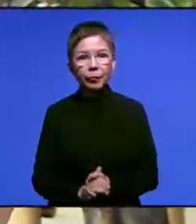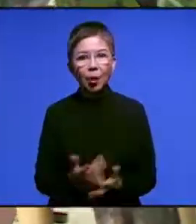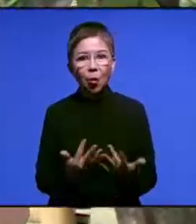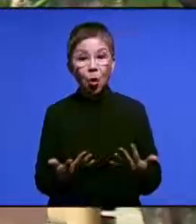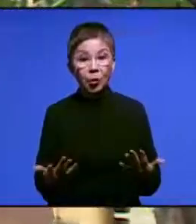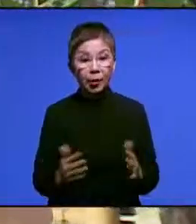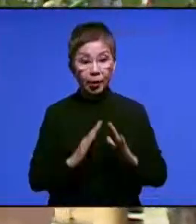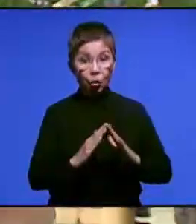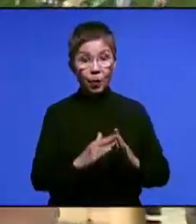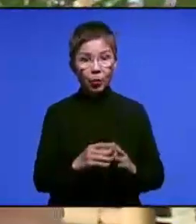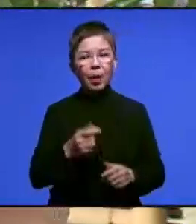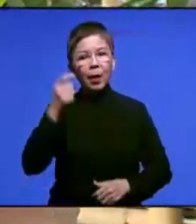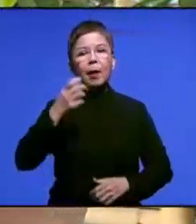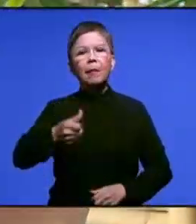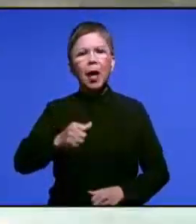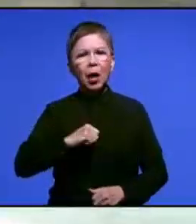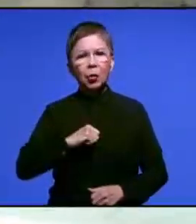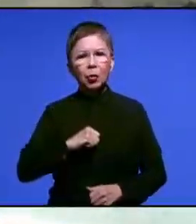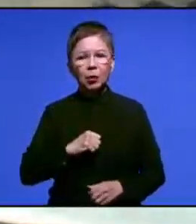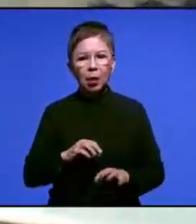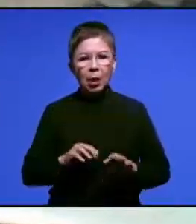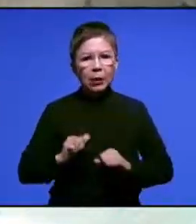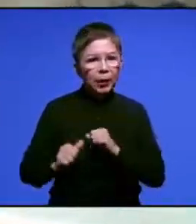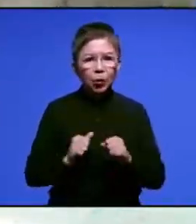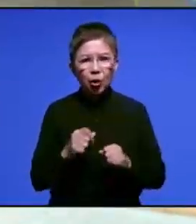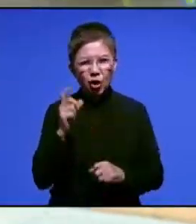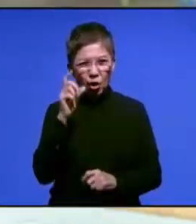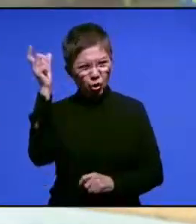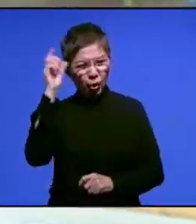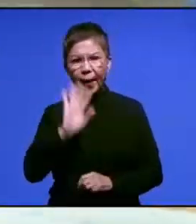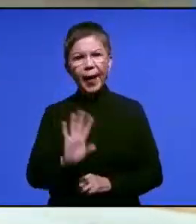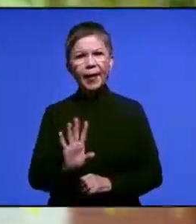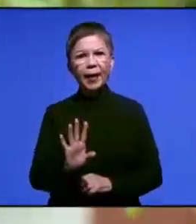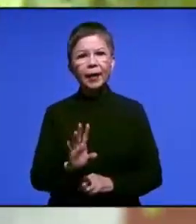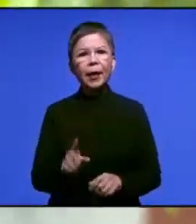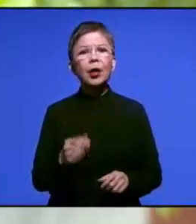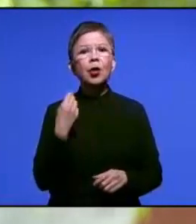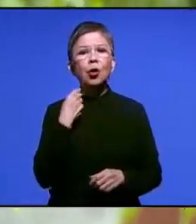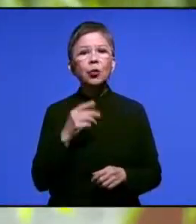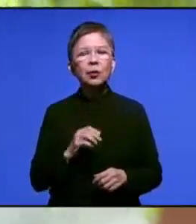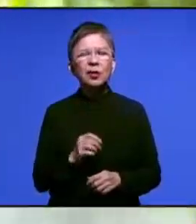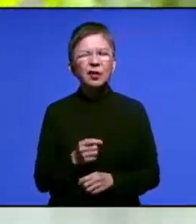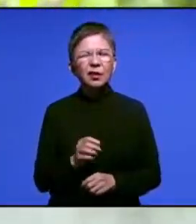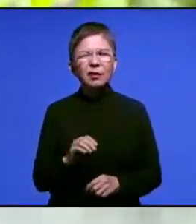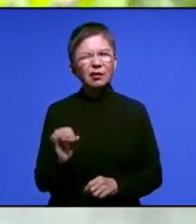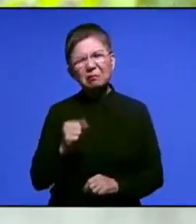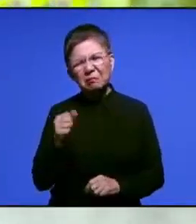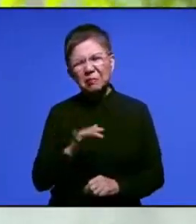Warga sekitar rumah tersangka mengaku tidak ada aktivitas mencurigakan, meski ia dikenal jarang bersosialisasi.